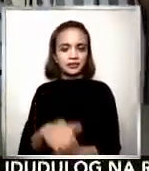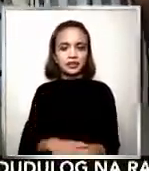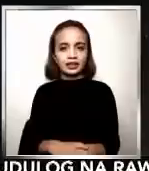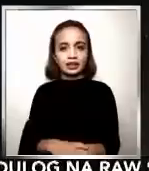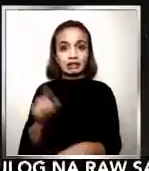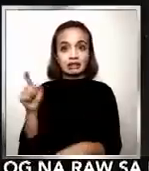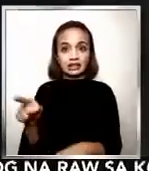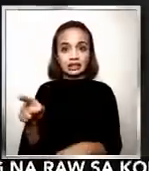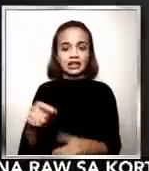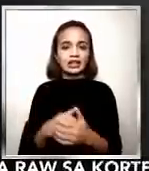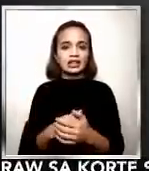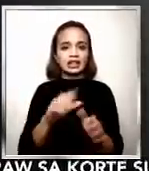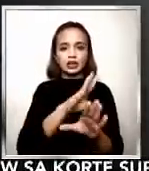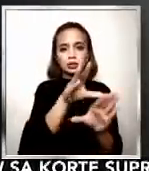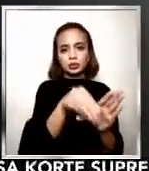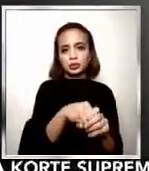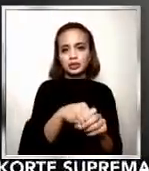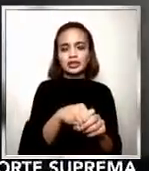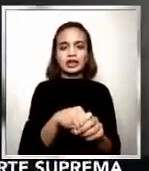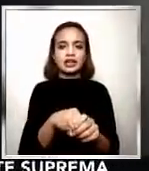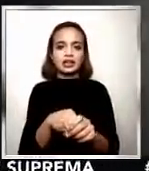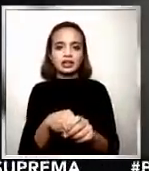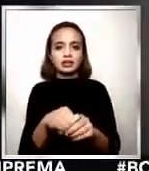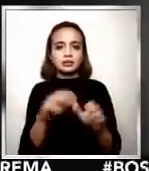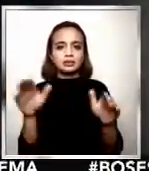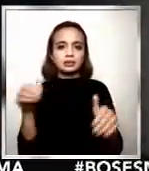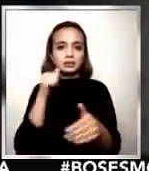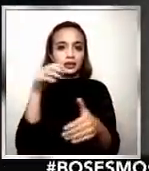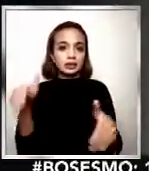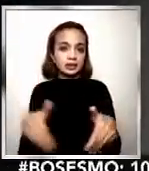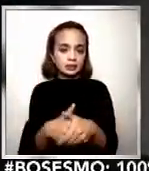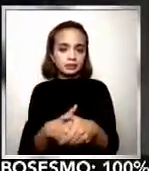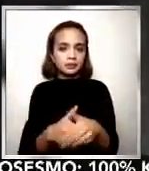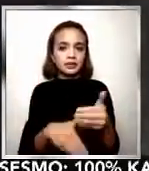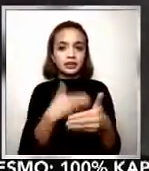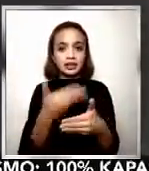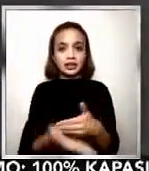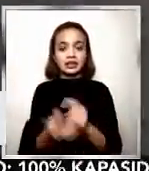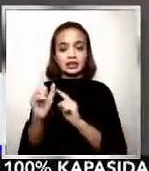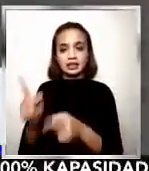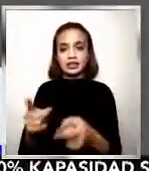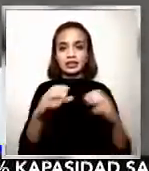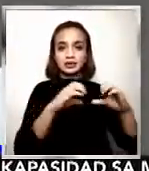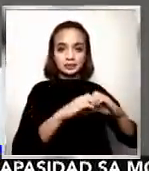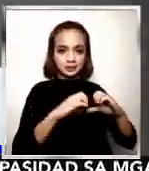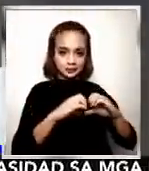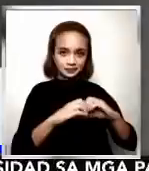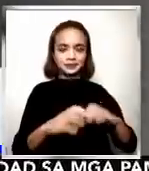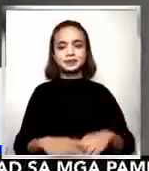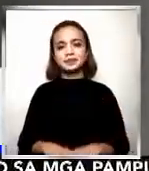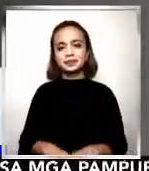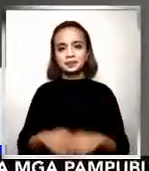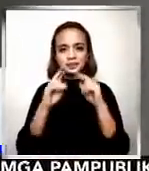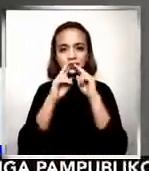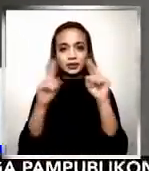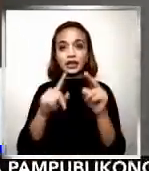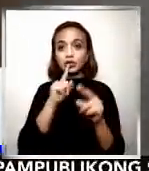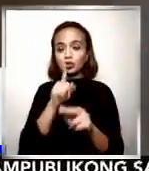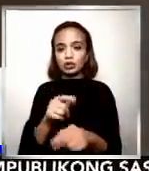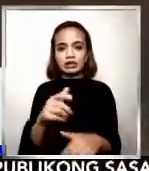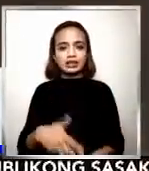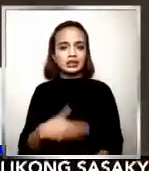bridesmaid. Kasama rin sa mga nagpunta ang GMA News pillar at proud ninong na si Arnold